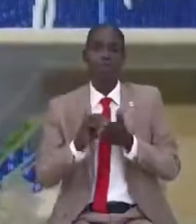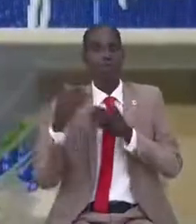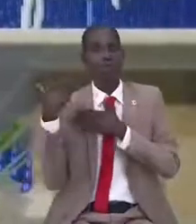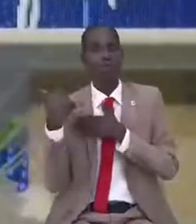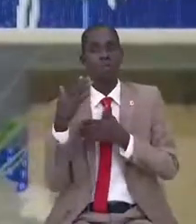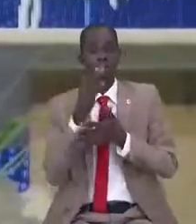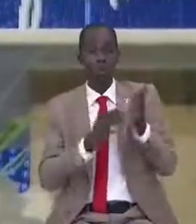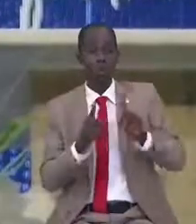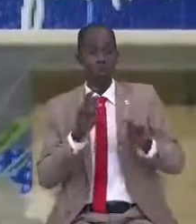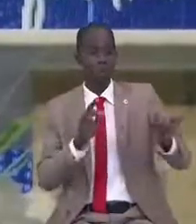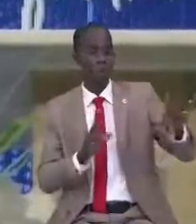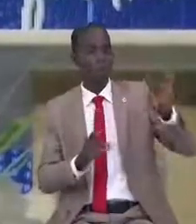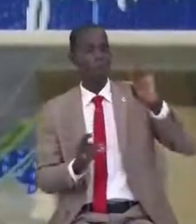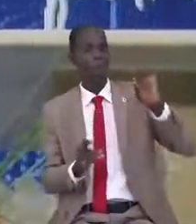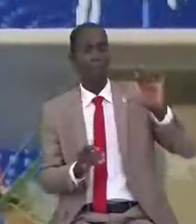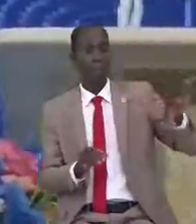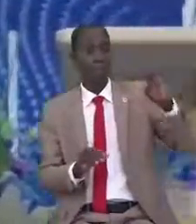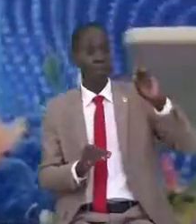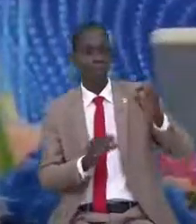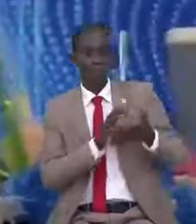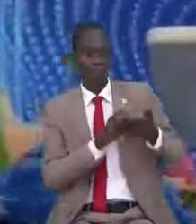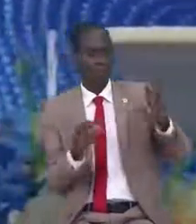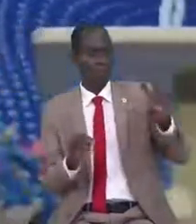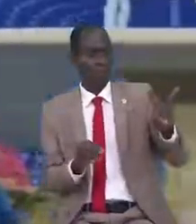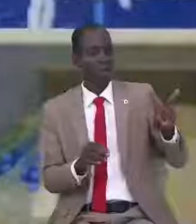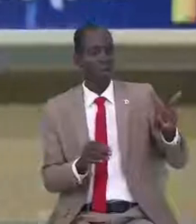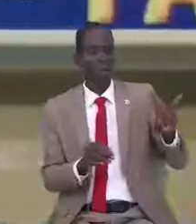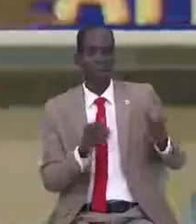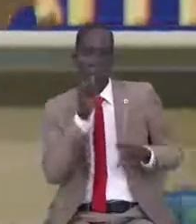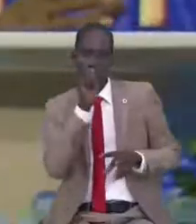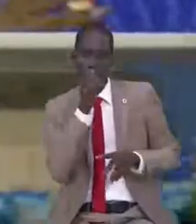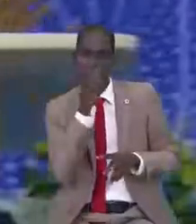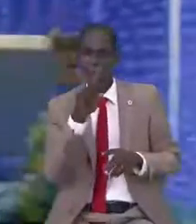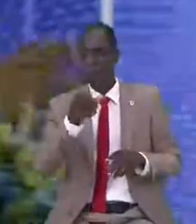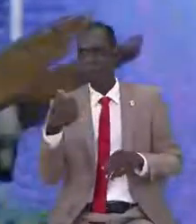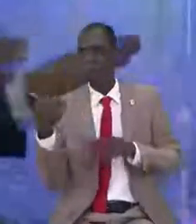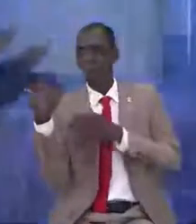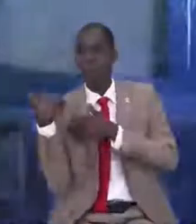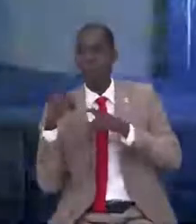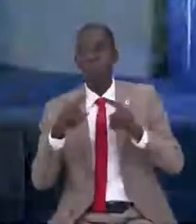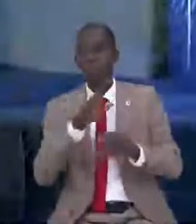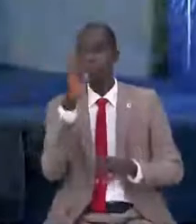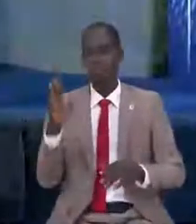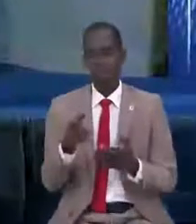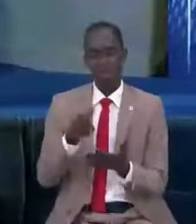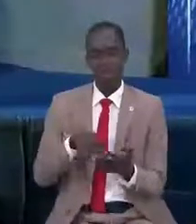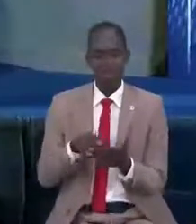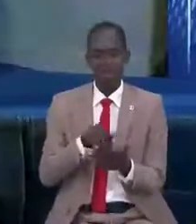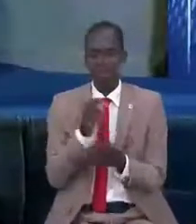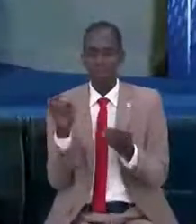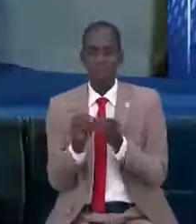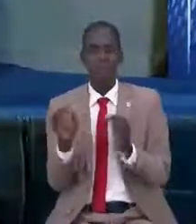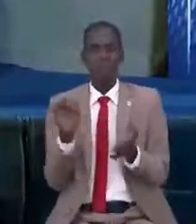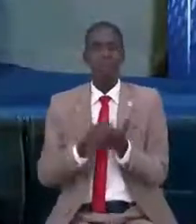Certains prennent le verset 2 et ils portent les fardeaux les uns des autres. Et ils ne lisent aucun